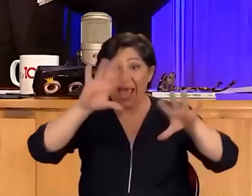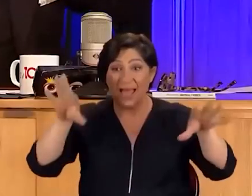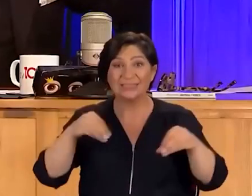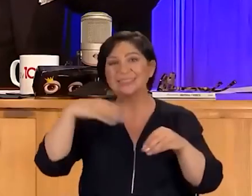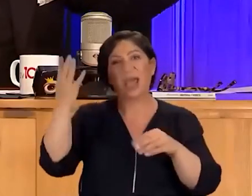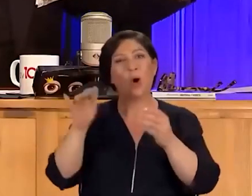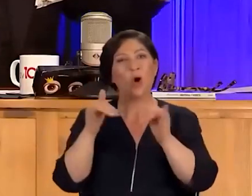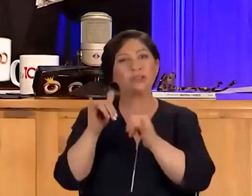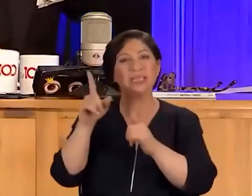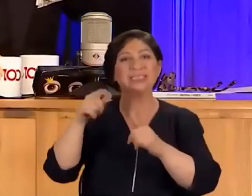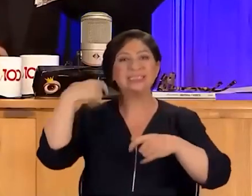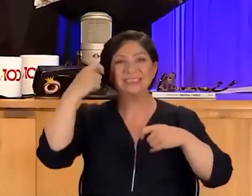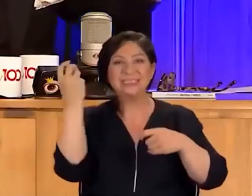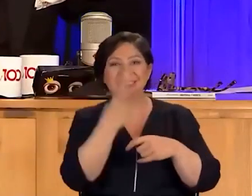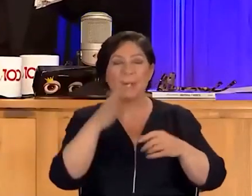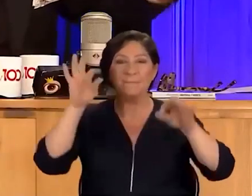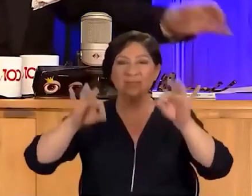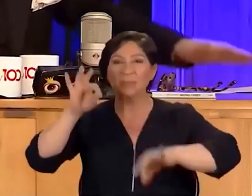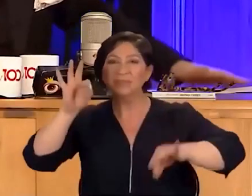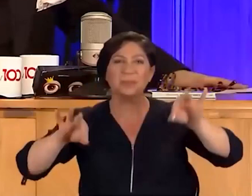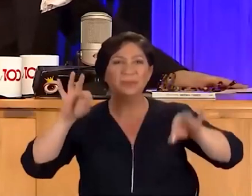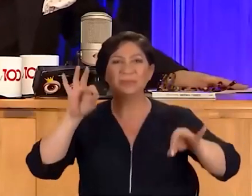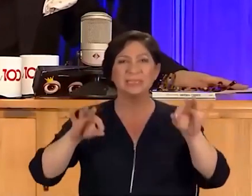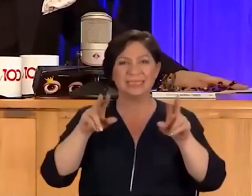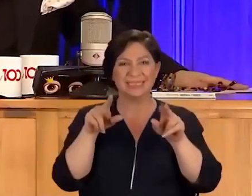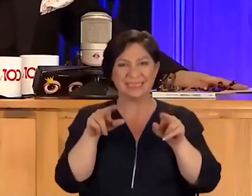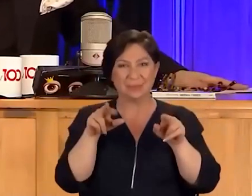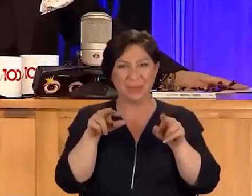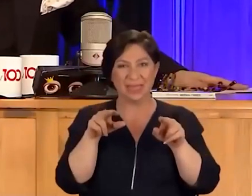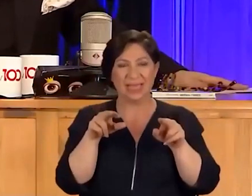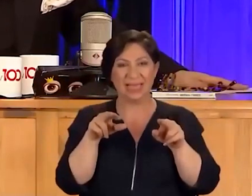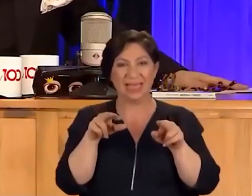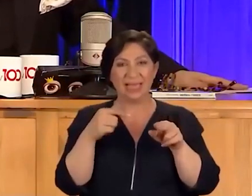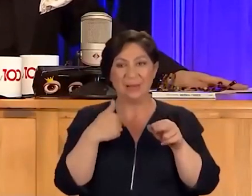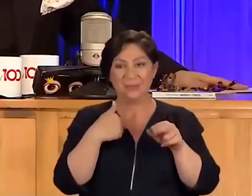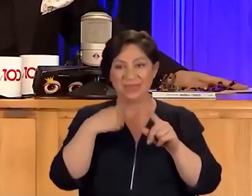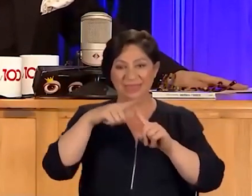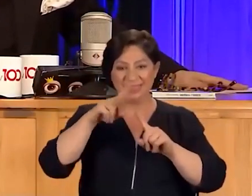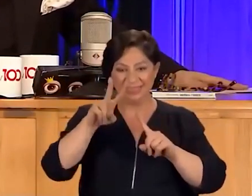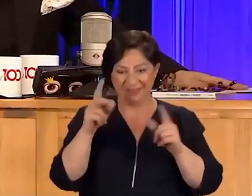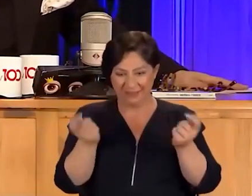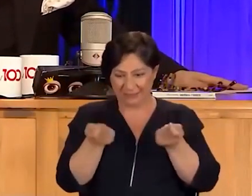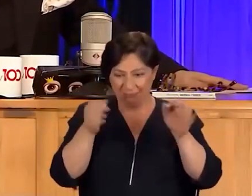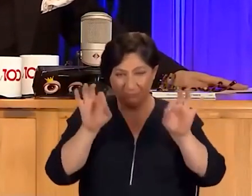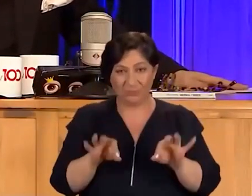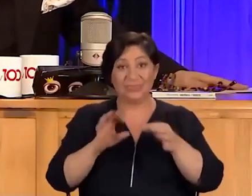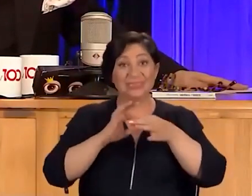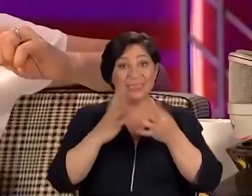işte diğer bütün oyuncuların da dizileri başlaması falan filan gibi benim de televizyon programım